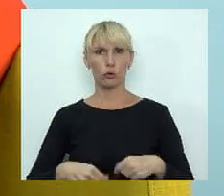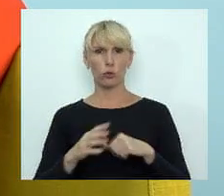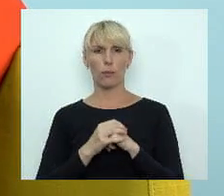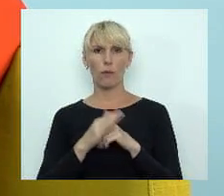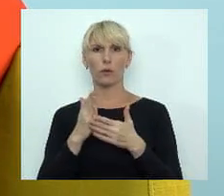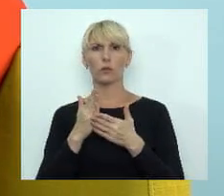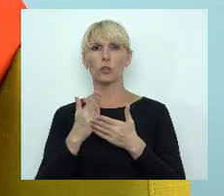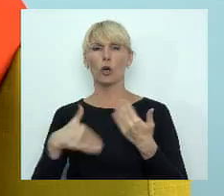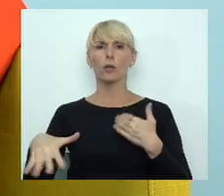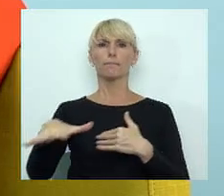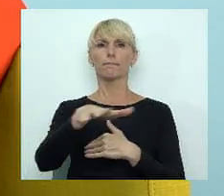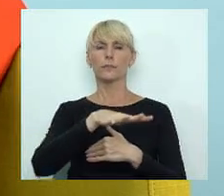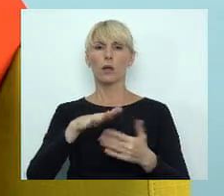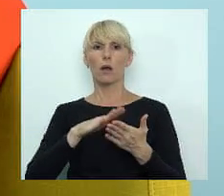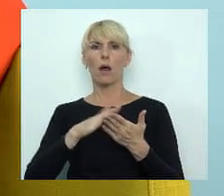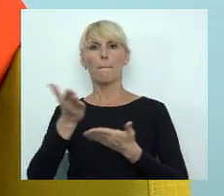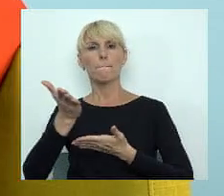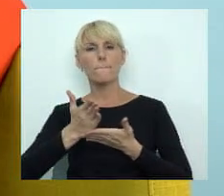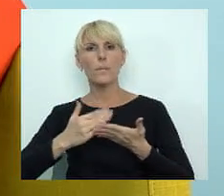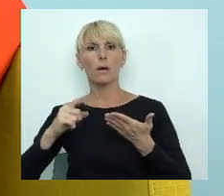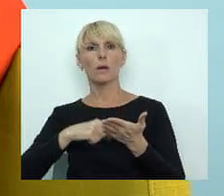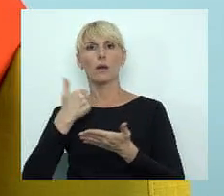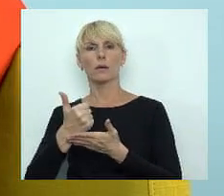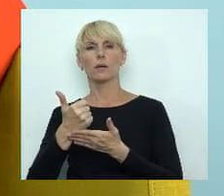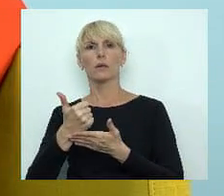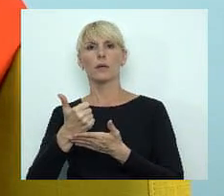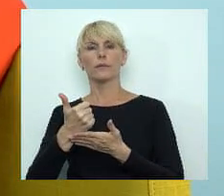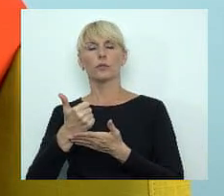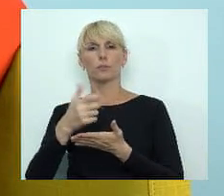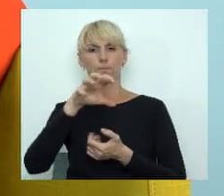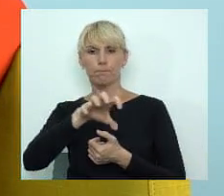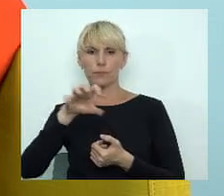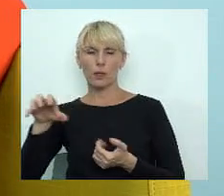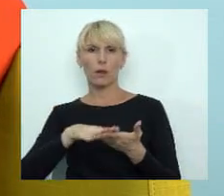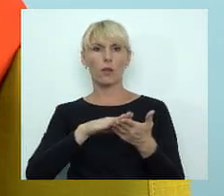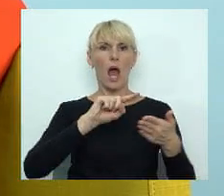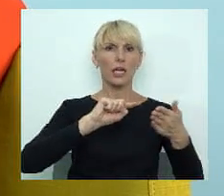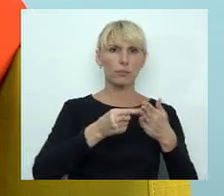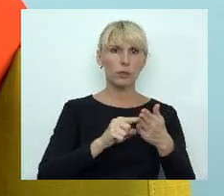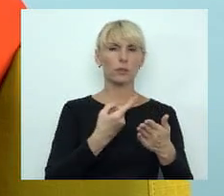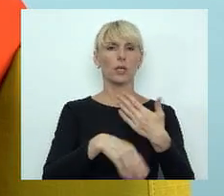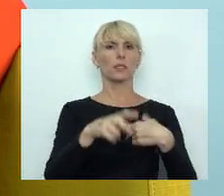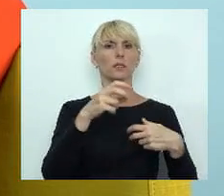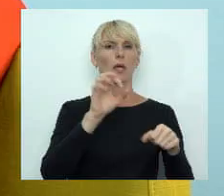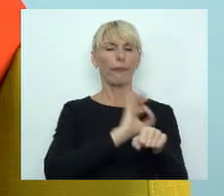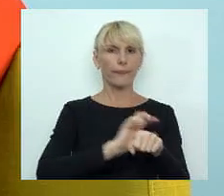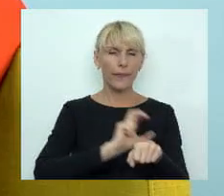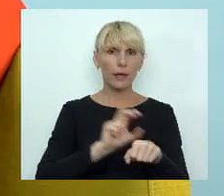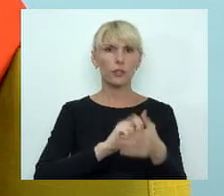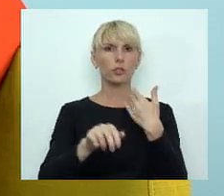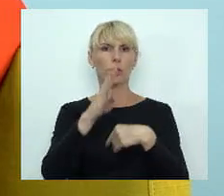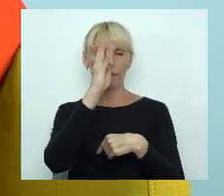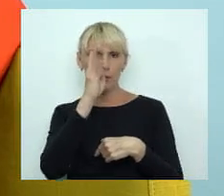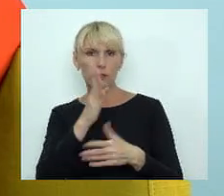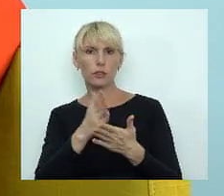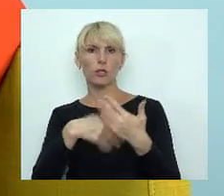zagospodarowaniu dwóch obszarów. Pierwszy obszar to jest ten obszar stricte administracyjny, czyli odpowiednie zabezpieczenia techniczne, odpowiednie zabezpieczenia fizyczne.